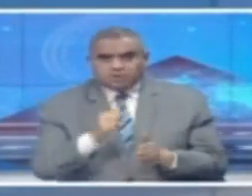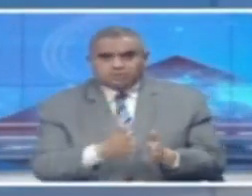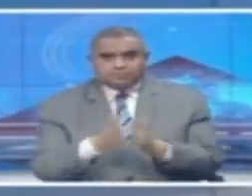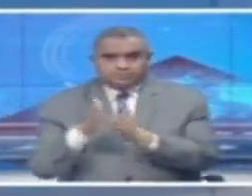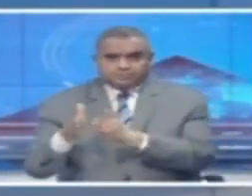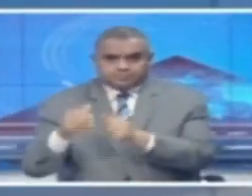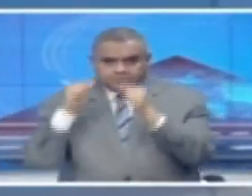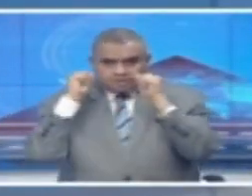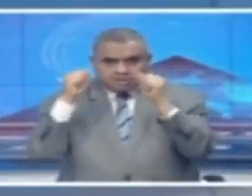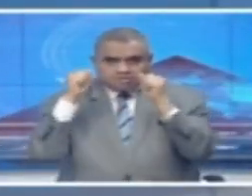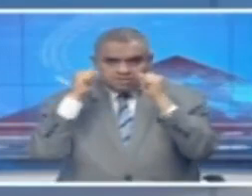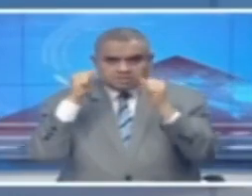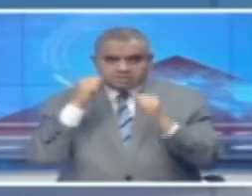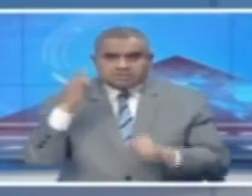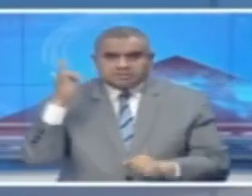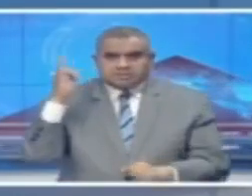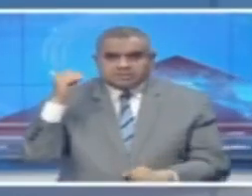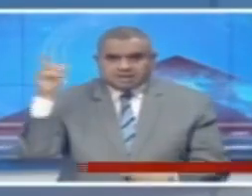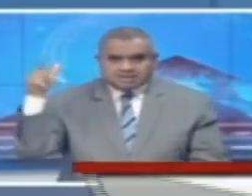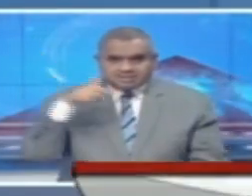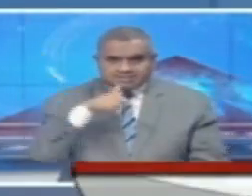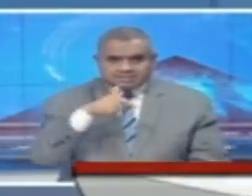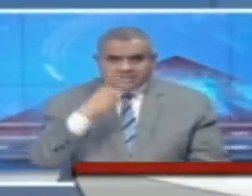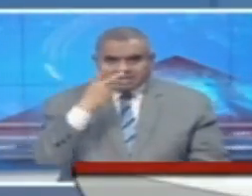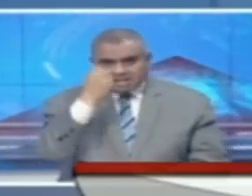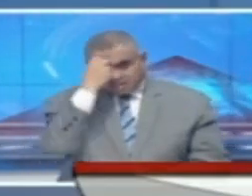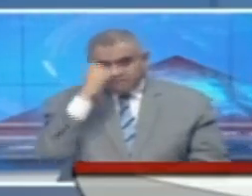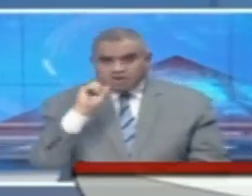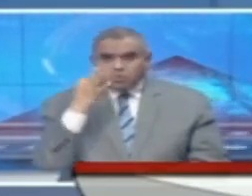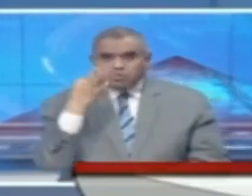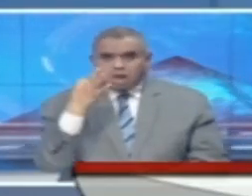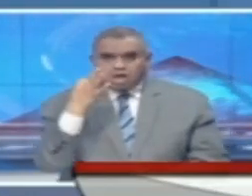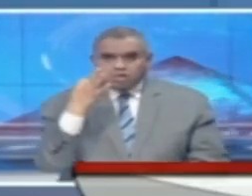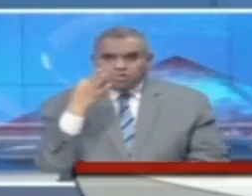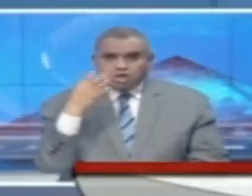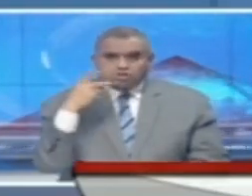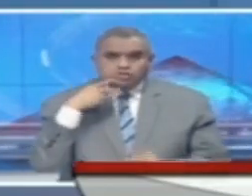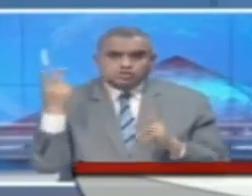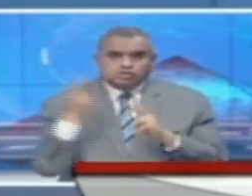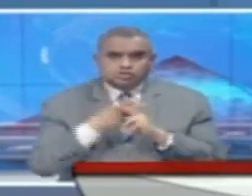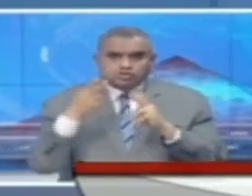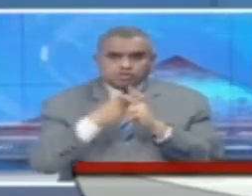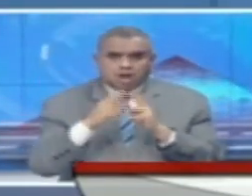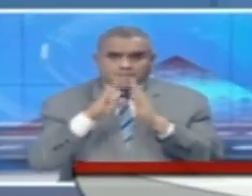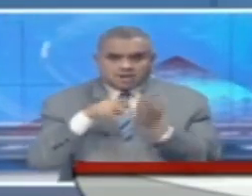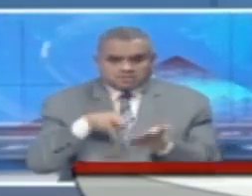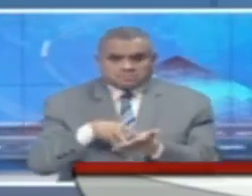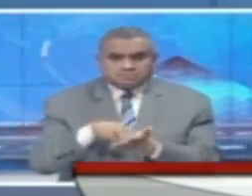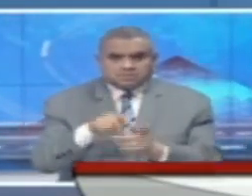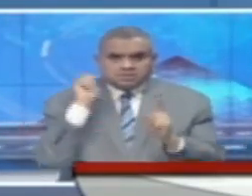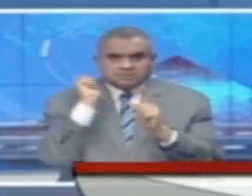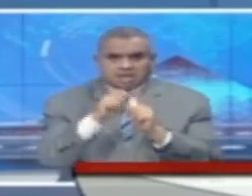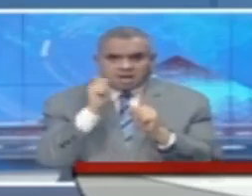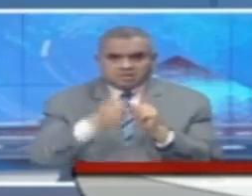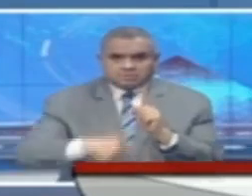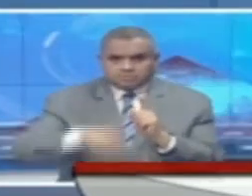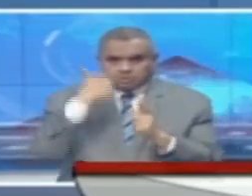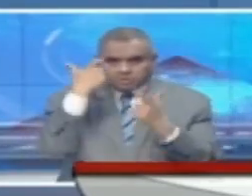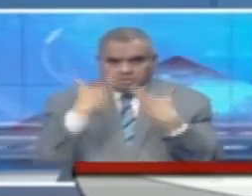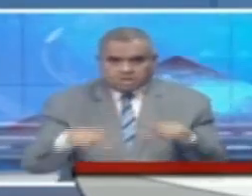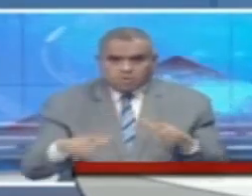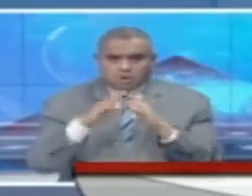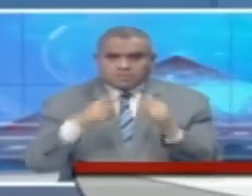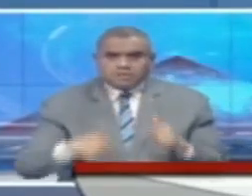ثورة 30 يونيو من عام 2013 ثورة شعب صححت مسار الدولة المصرية،